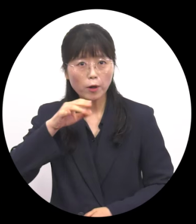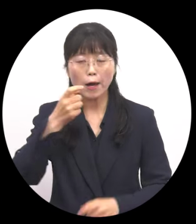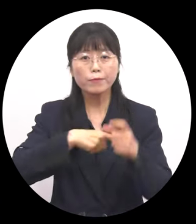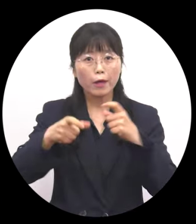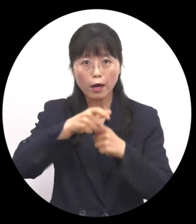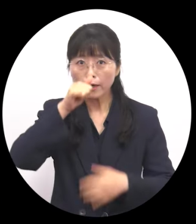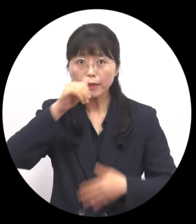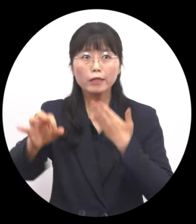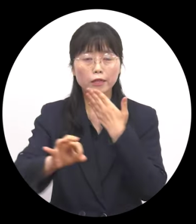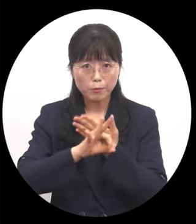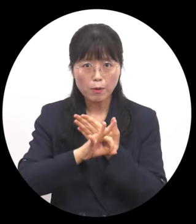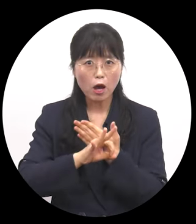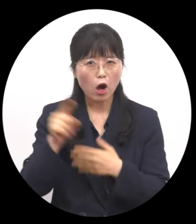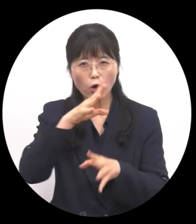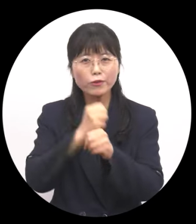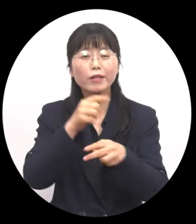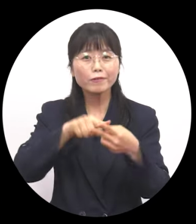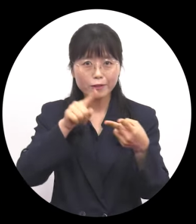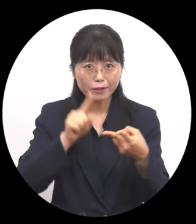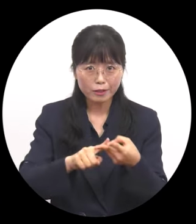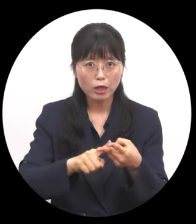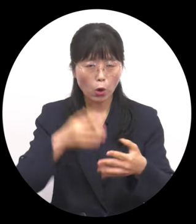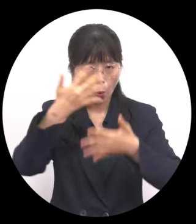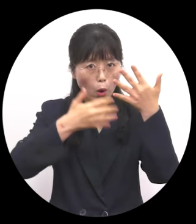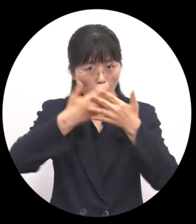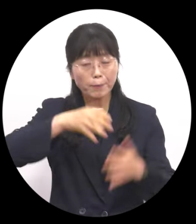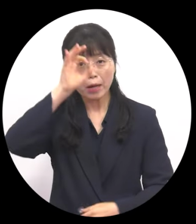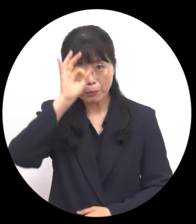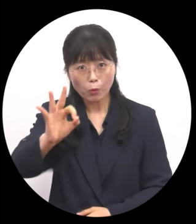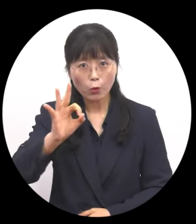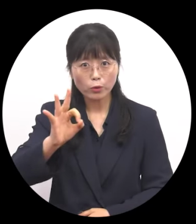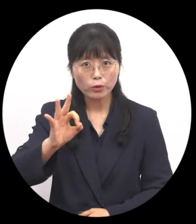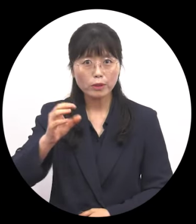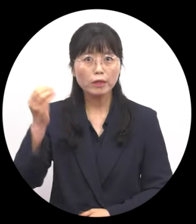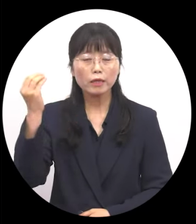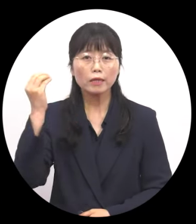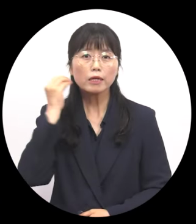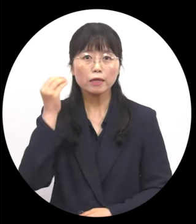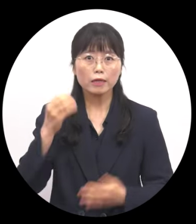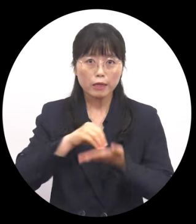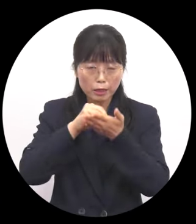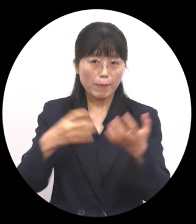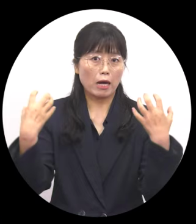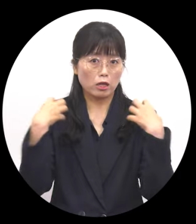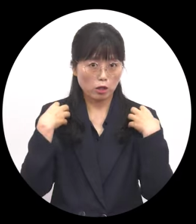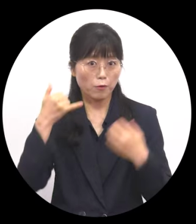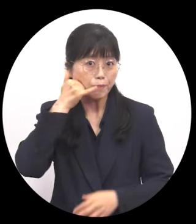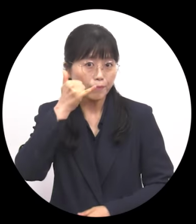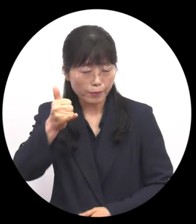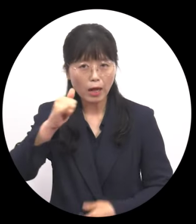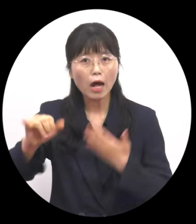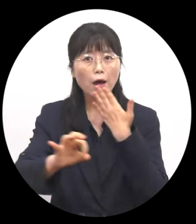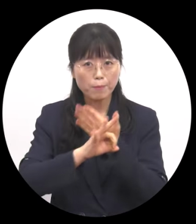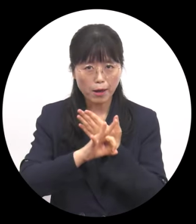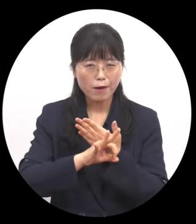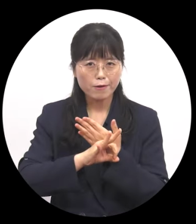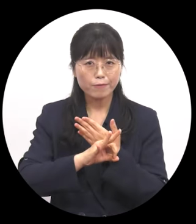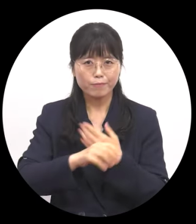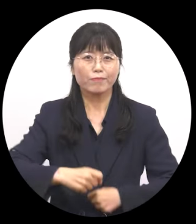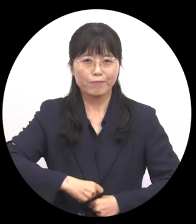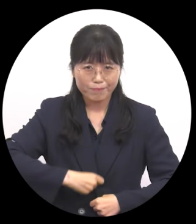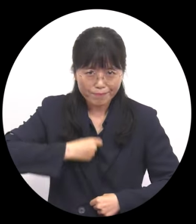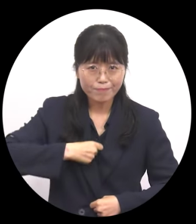더 있으시다면 언제든지 화면에 보이는 입학처의 전화번호로 전화를 주시면 저희가